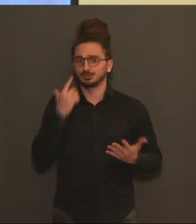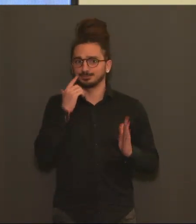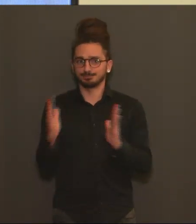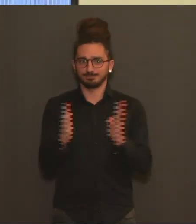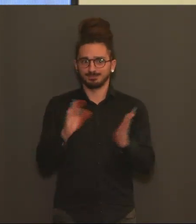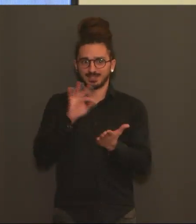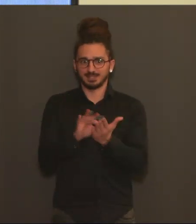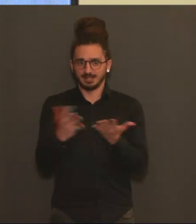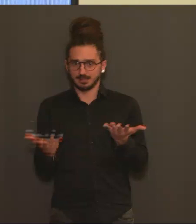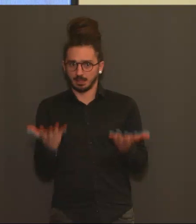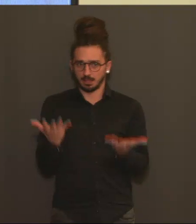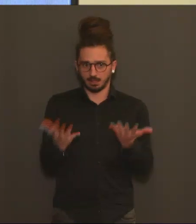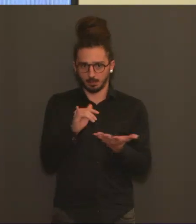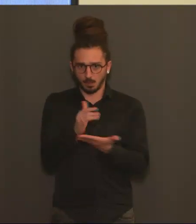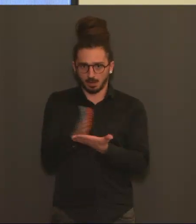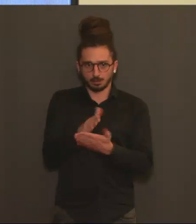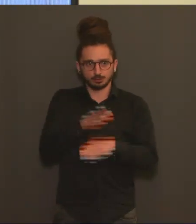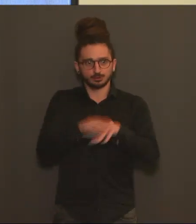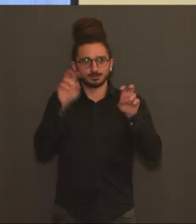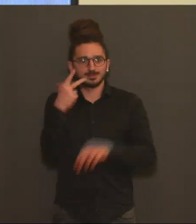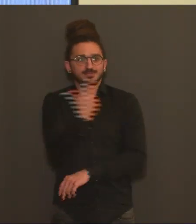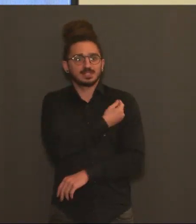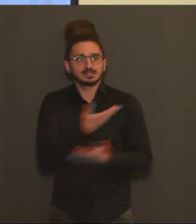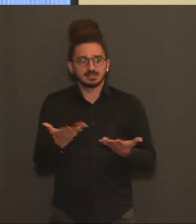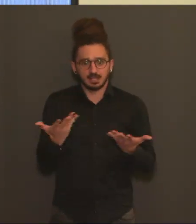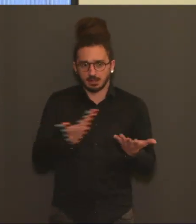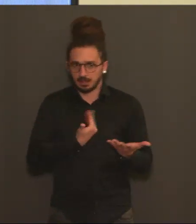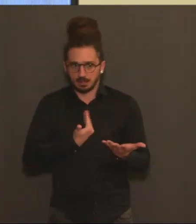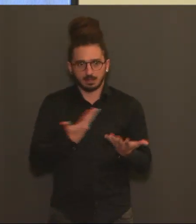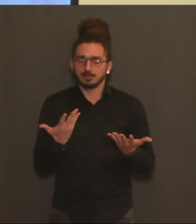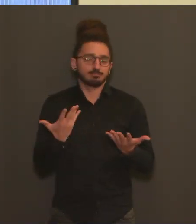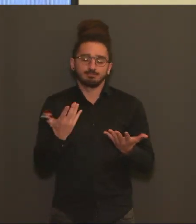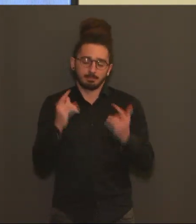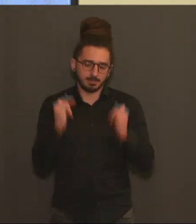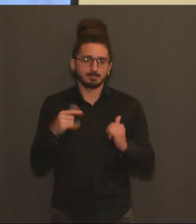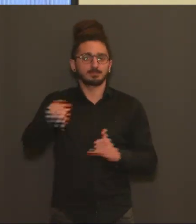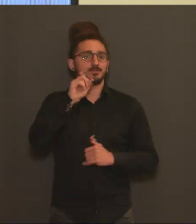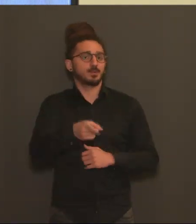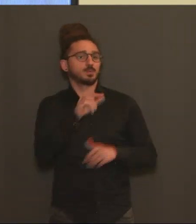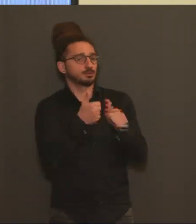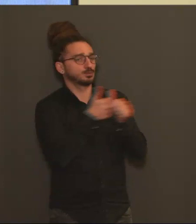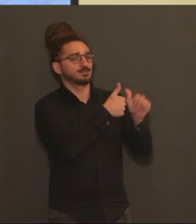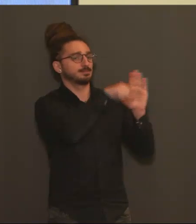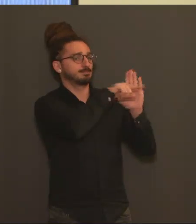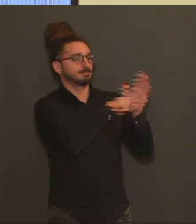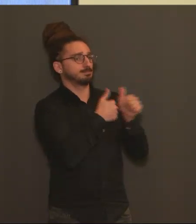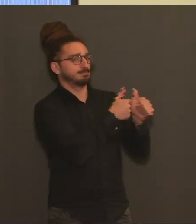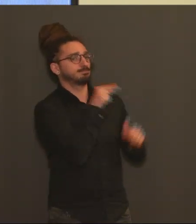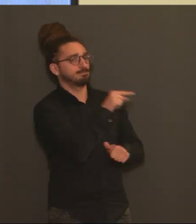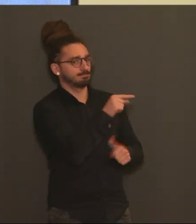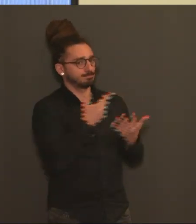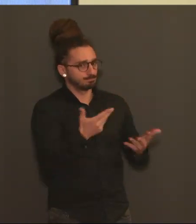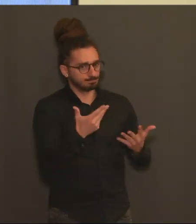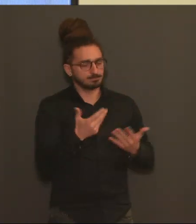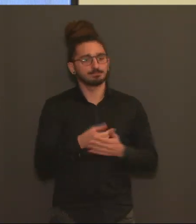de continuer à appliquer les mesures que nous connaissons bien afin de maîtriser l'apparition de nouvelles infections dans cette population